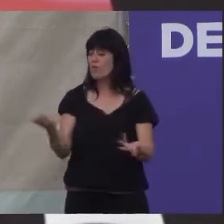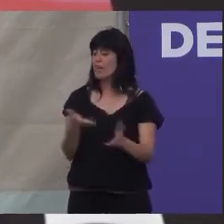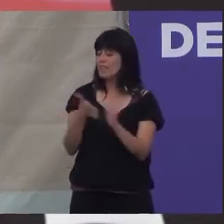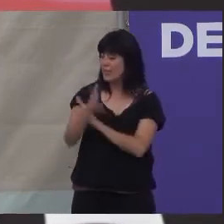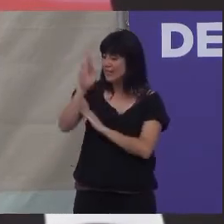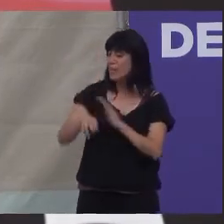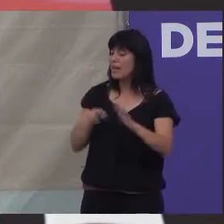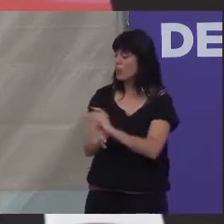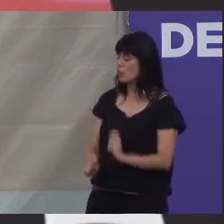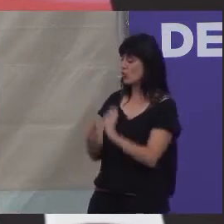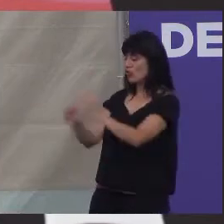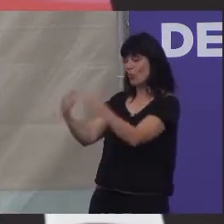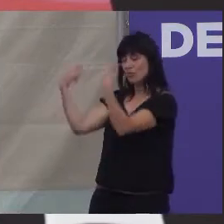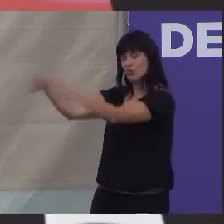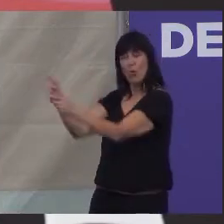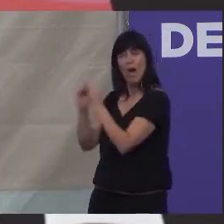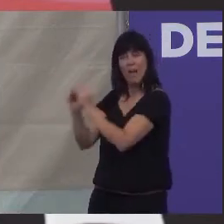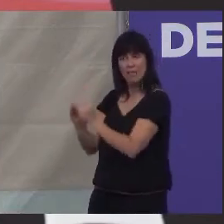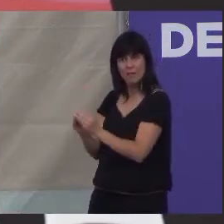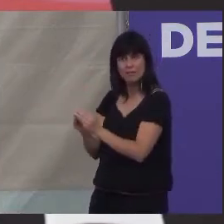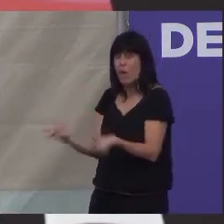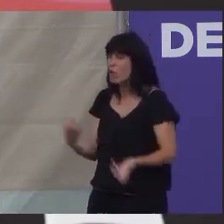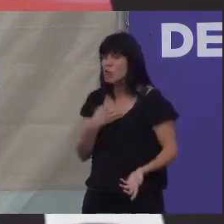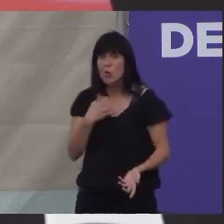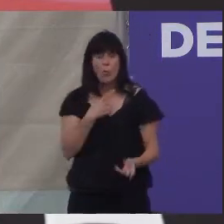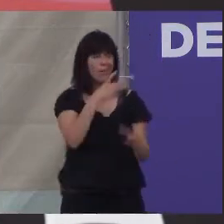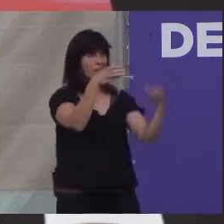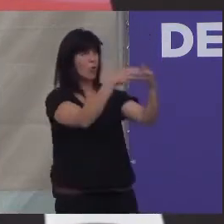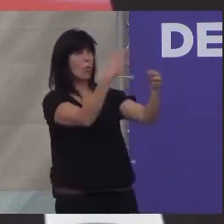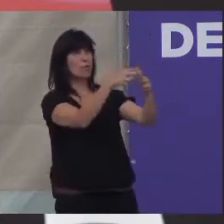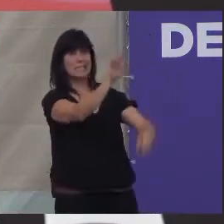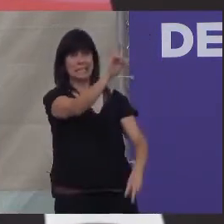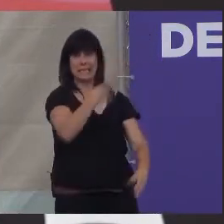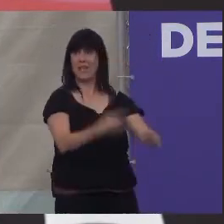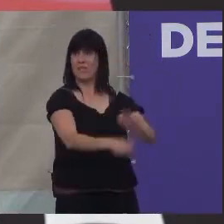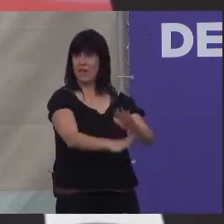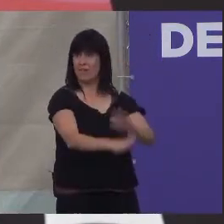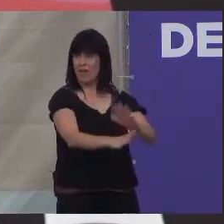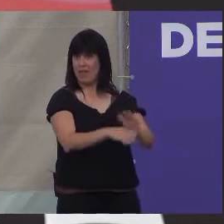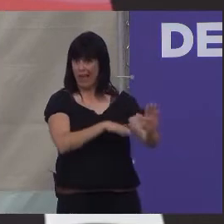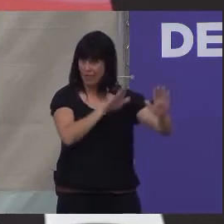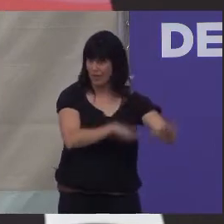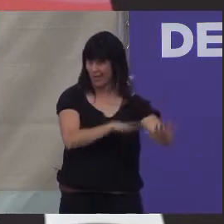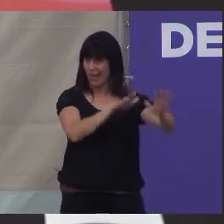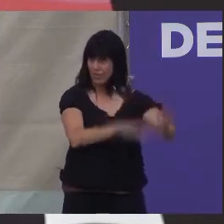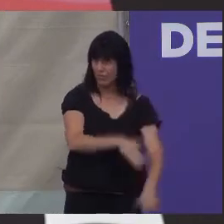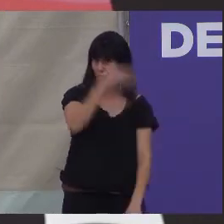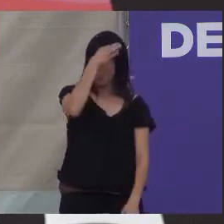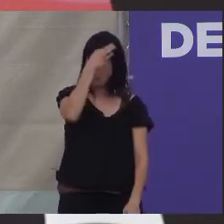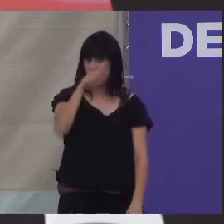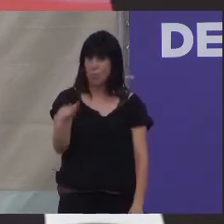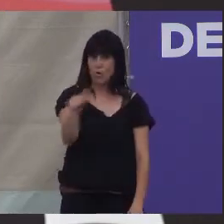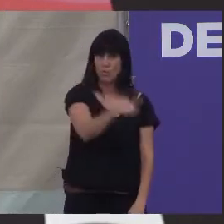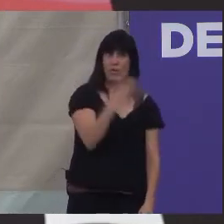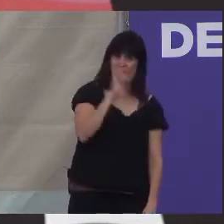mans. Això és confiar. No podem tindre un partit que està dient que va ser municipalista i després no defensa la seva